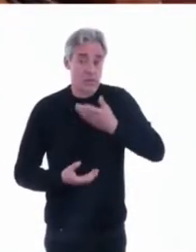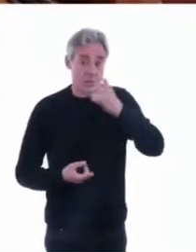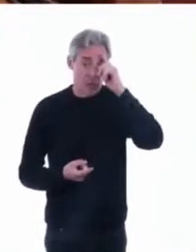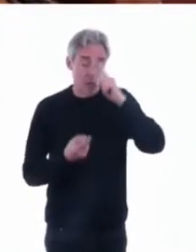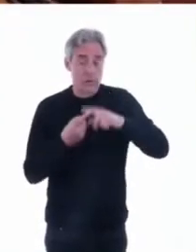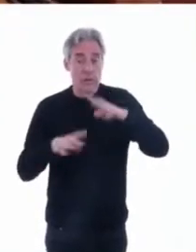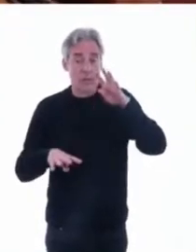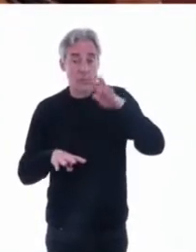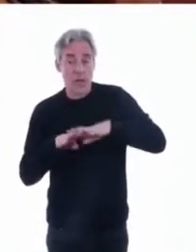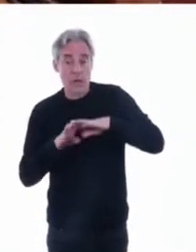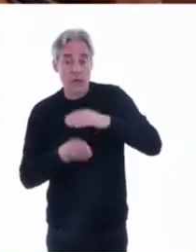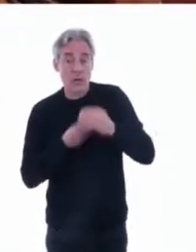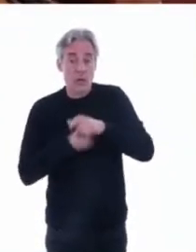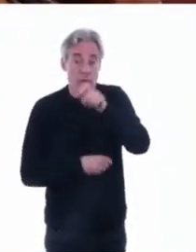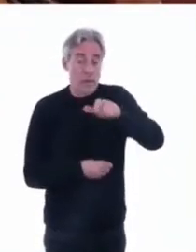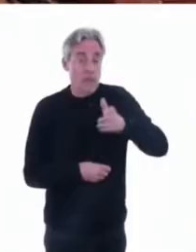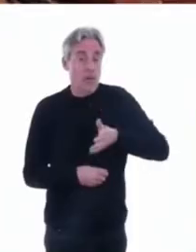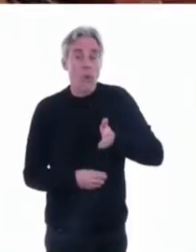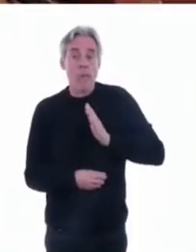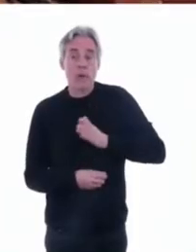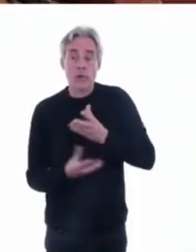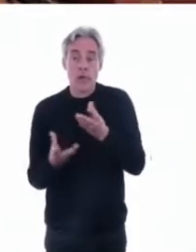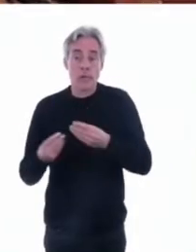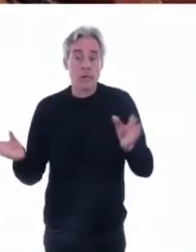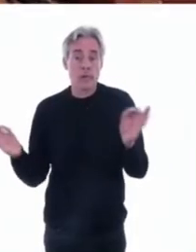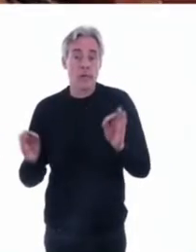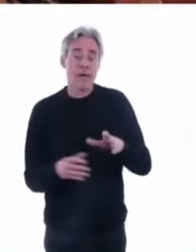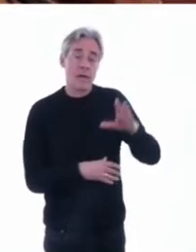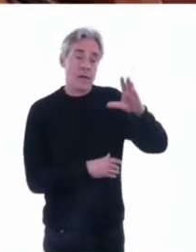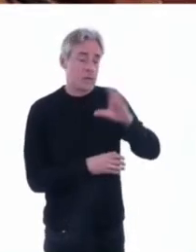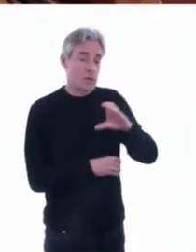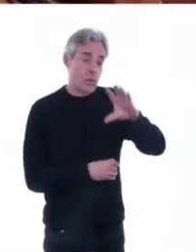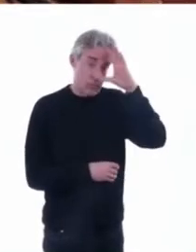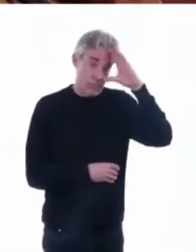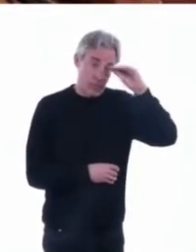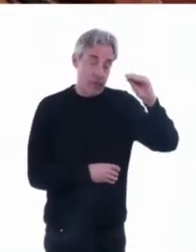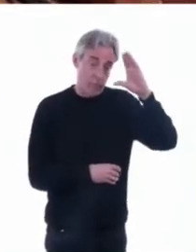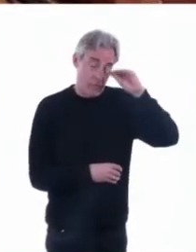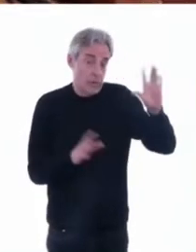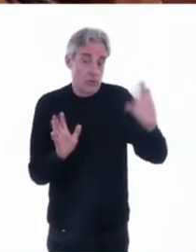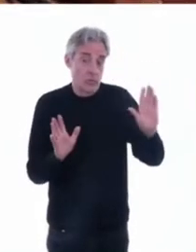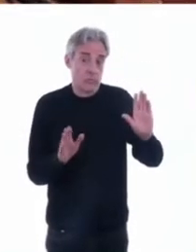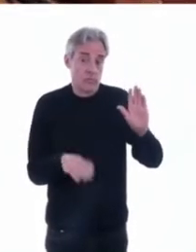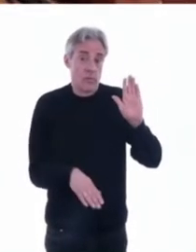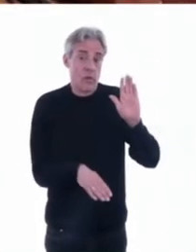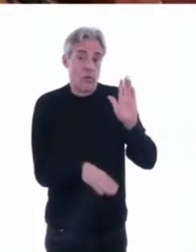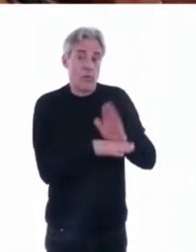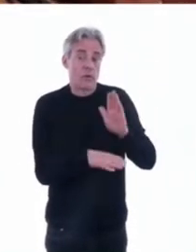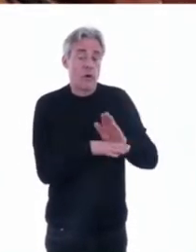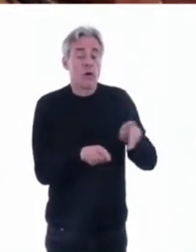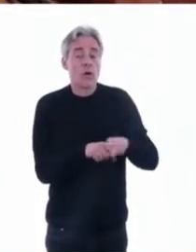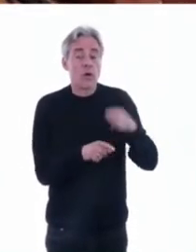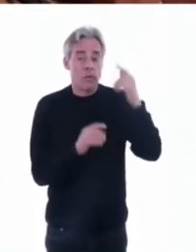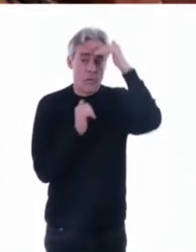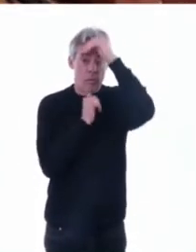pas une prise de parole des Bordelais. Ce ne sont que des professionnels. Et vous avez repris en cela la méthode des portraits de quartier.